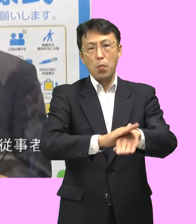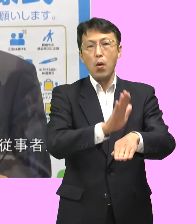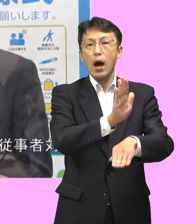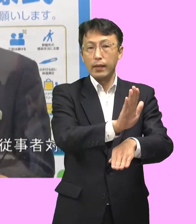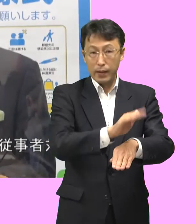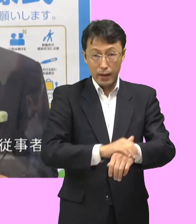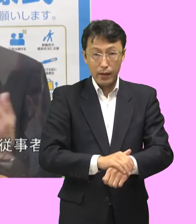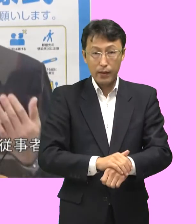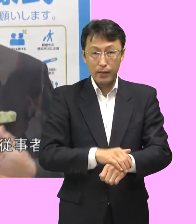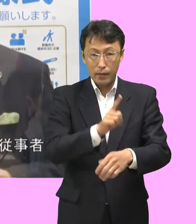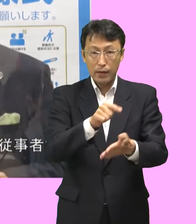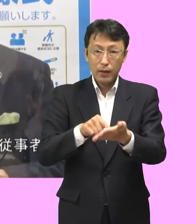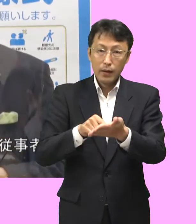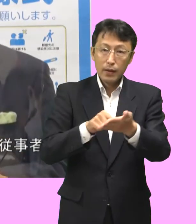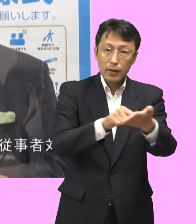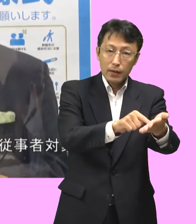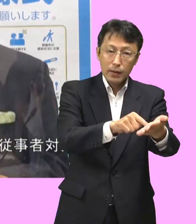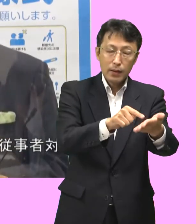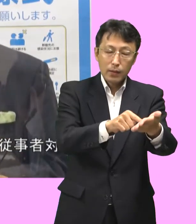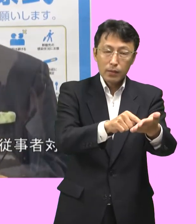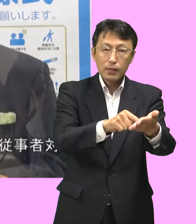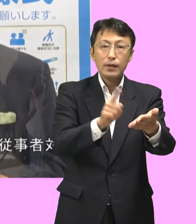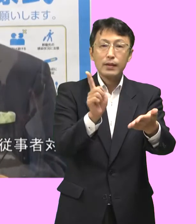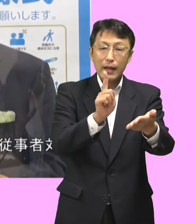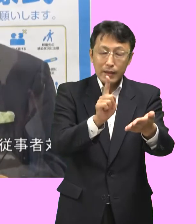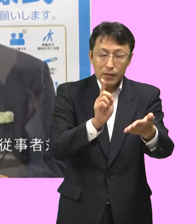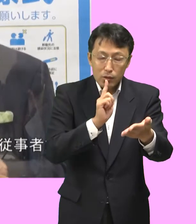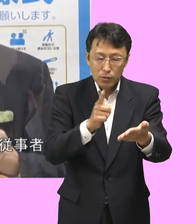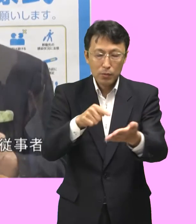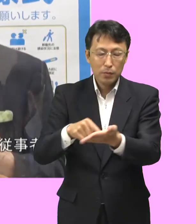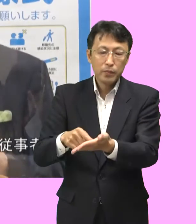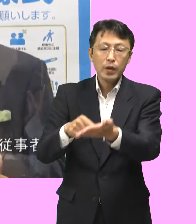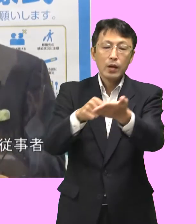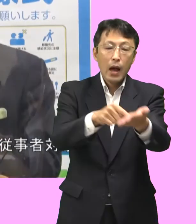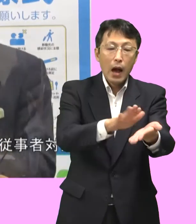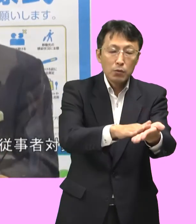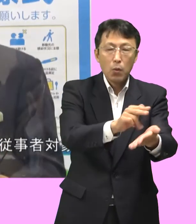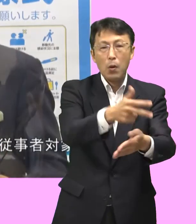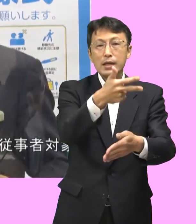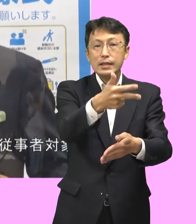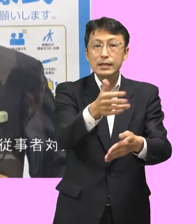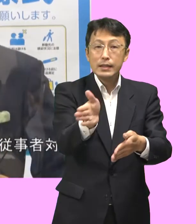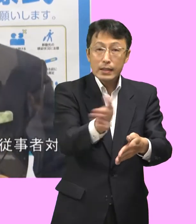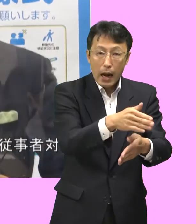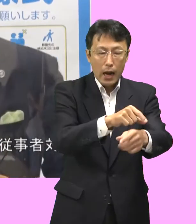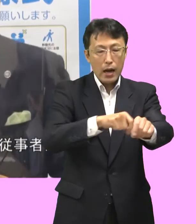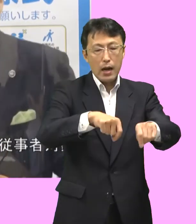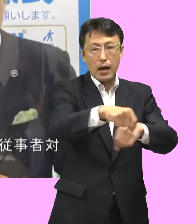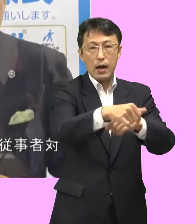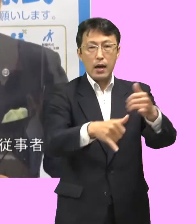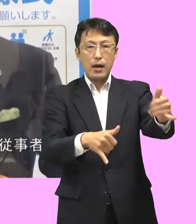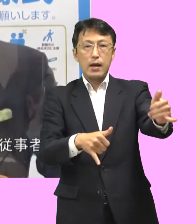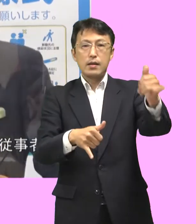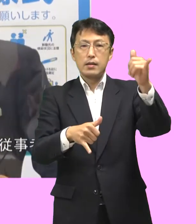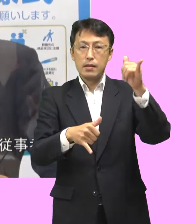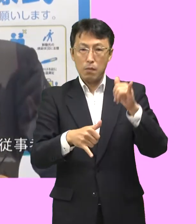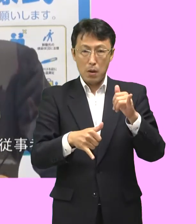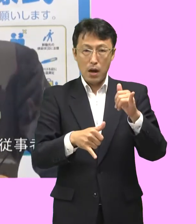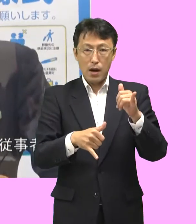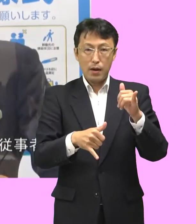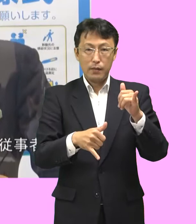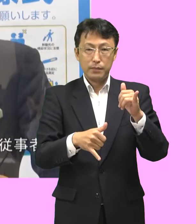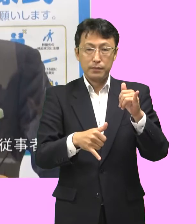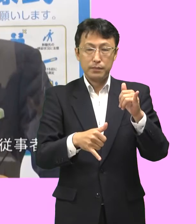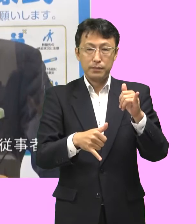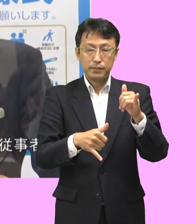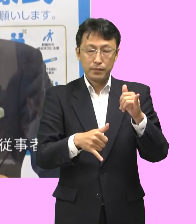して、そして申請いただければですね、こちらの方からお電話をお返しをして、そして、